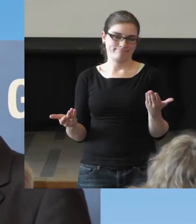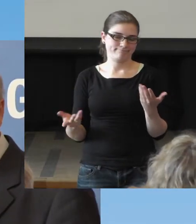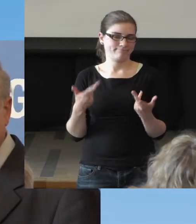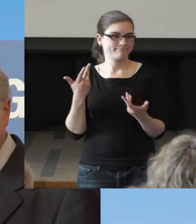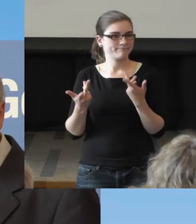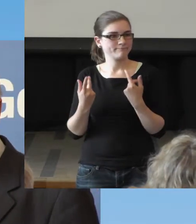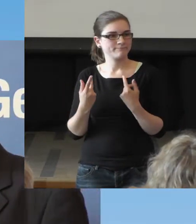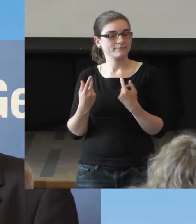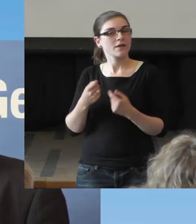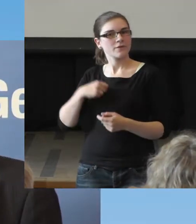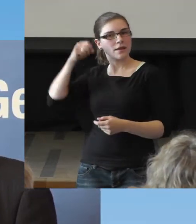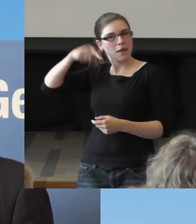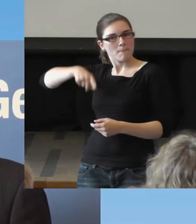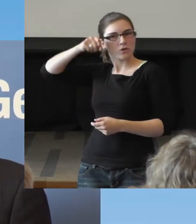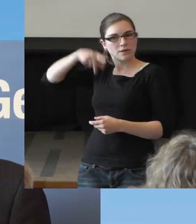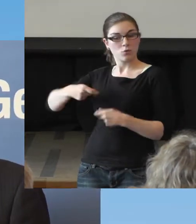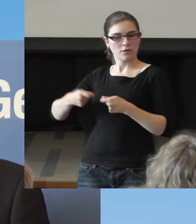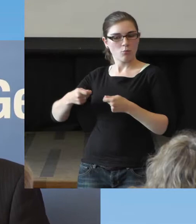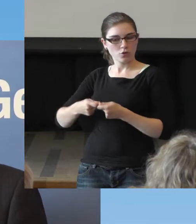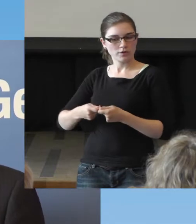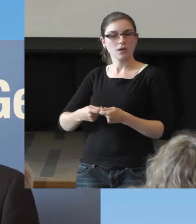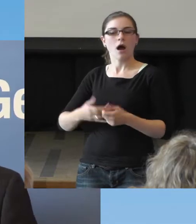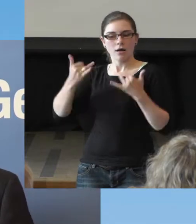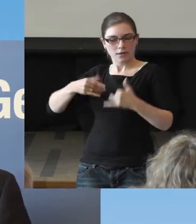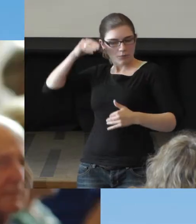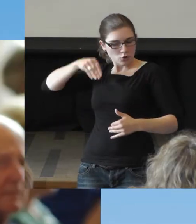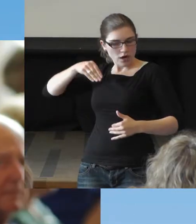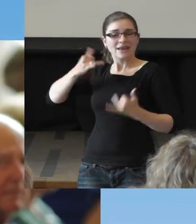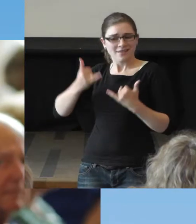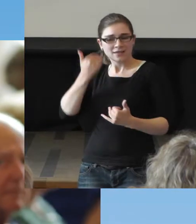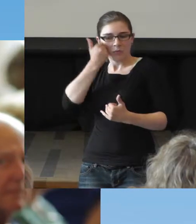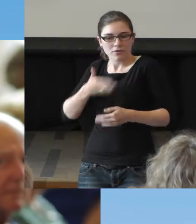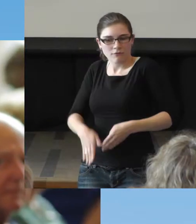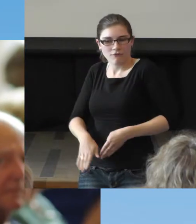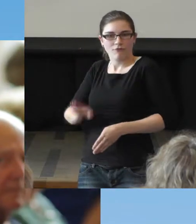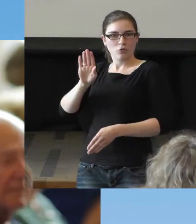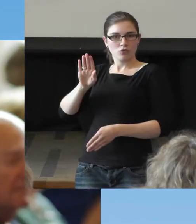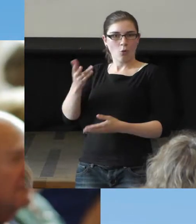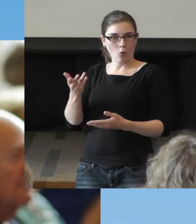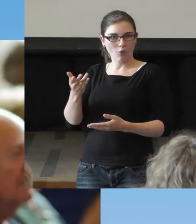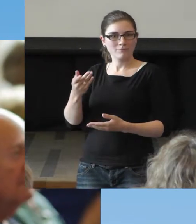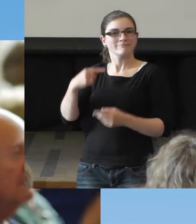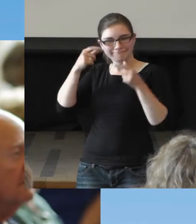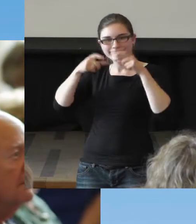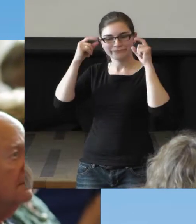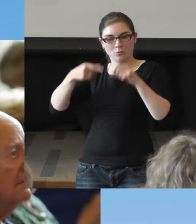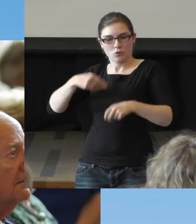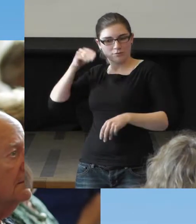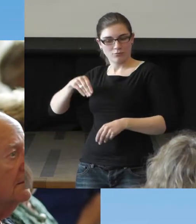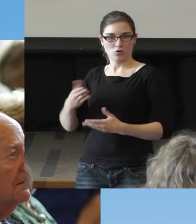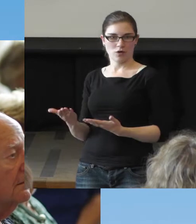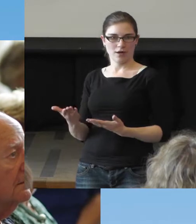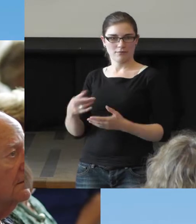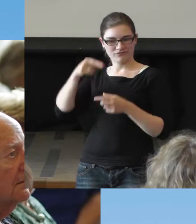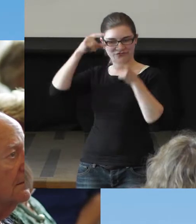Sie geben Impulse zu den Muskeln, denn wir sagen, jetzt nimm mal den Fuß hoch, dann geht es natürlich über diesen Nerven, ist eine Information, die von meinem